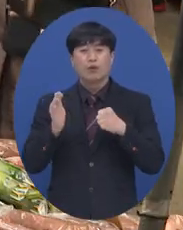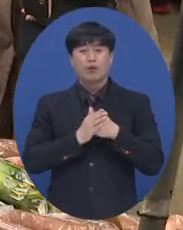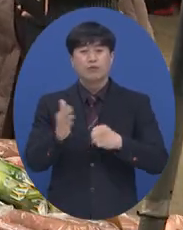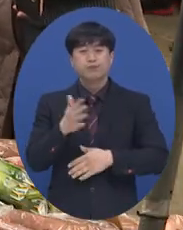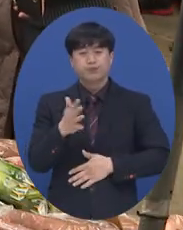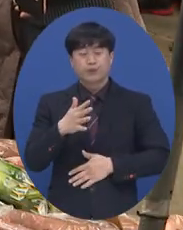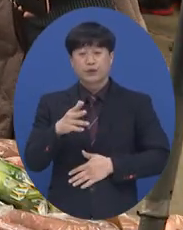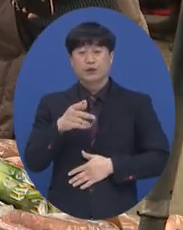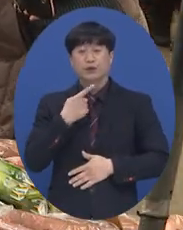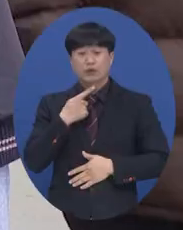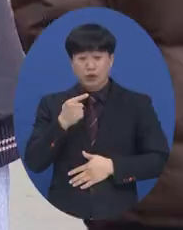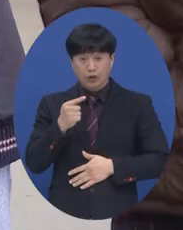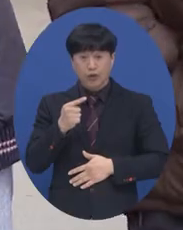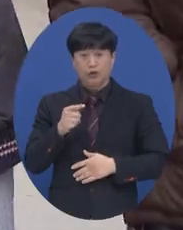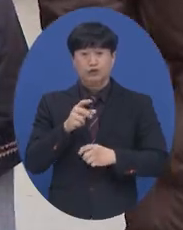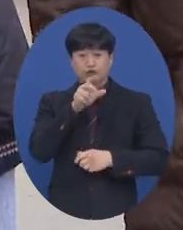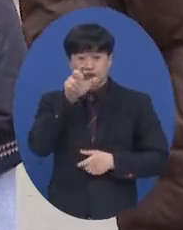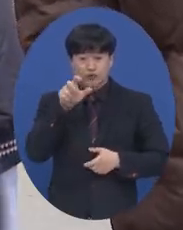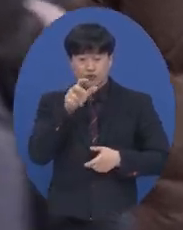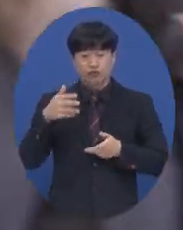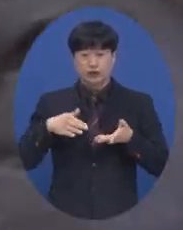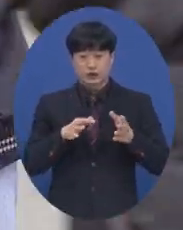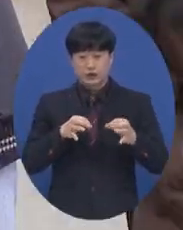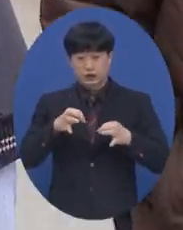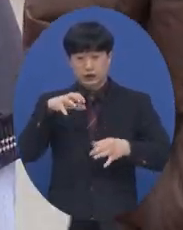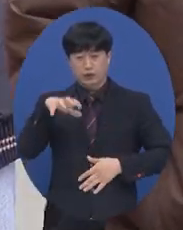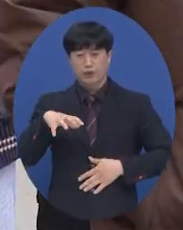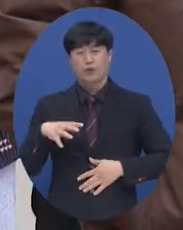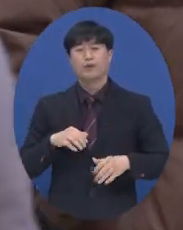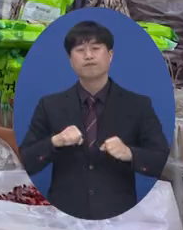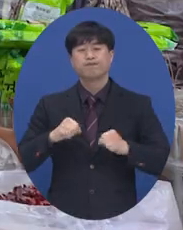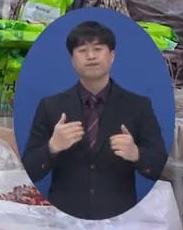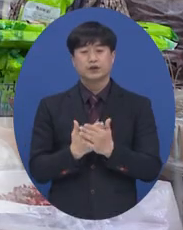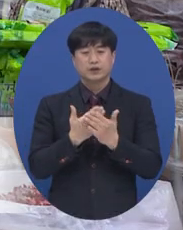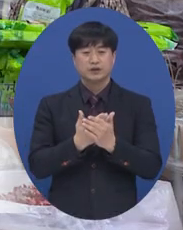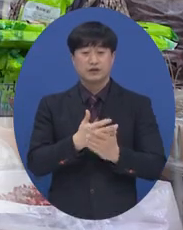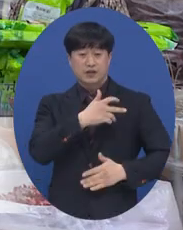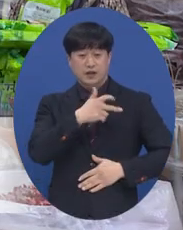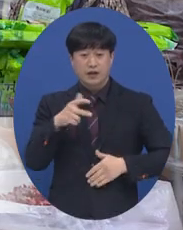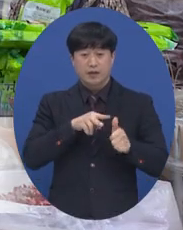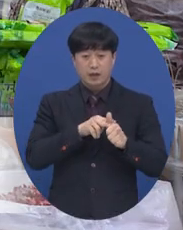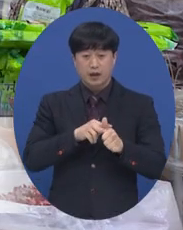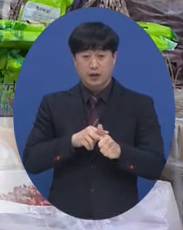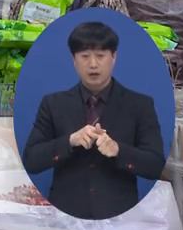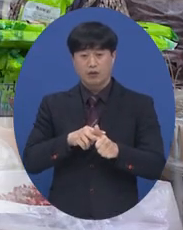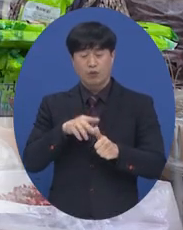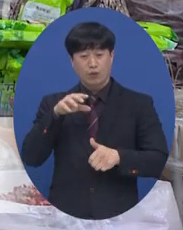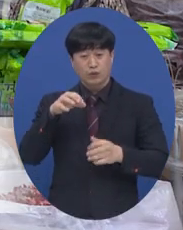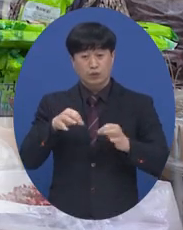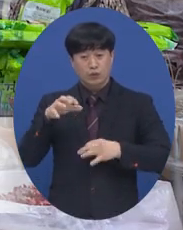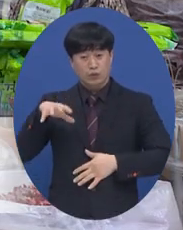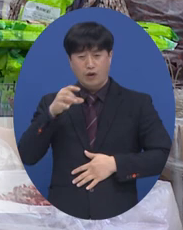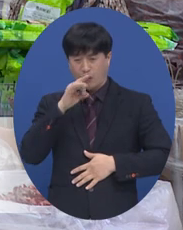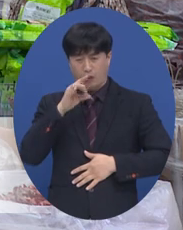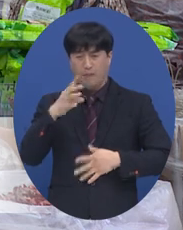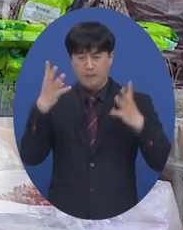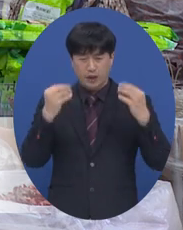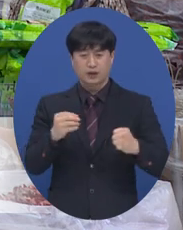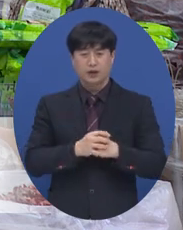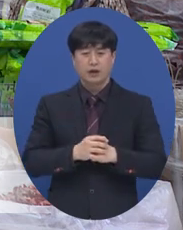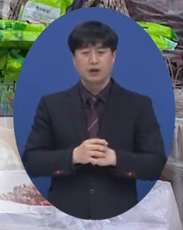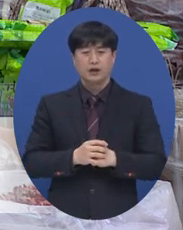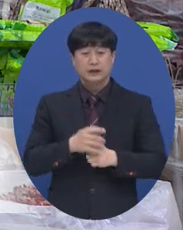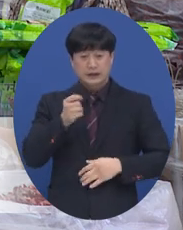행했던 골목상권 2 모처럼 활기를 찾은 모습입니다 대형 마트나 체인점 이런 데선 안 되는데 가 되게 많더라구요 그래서